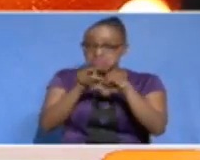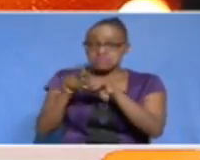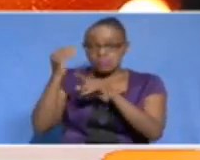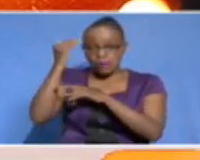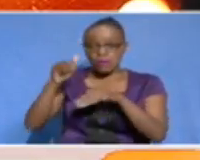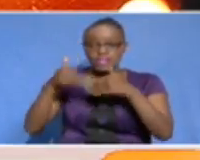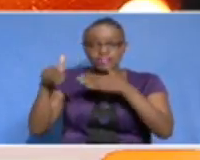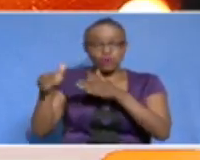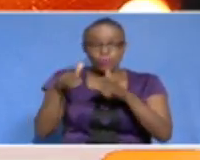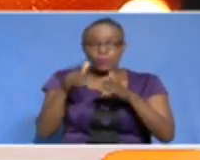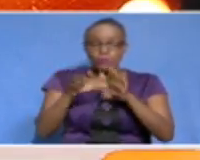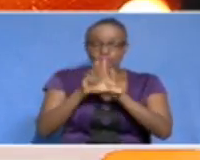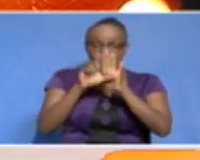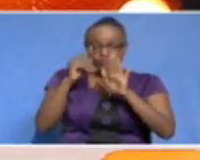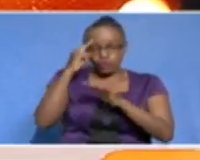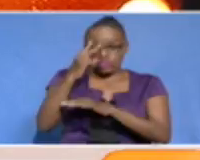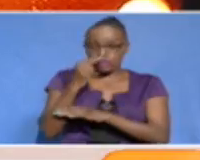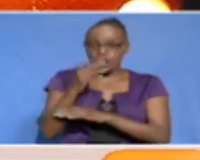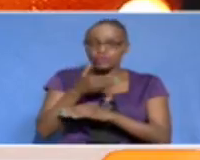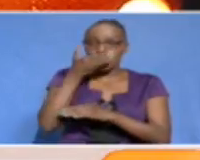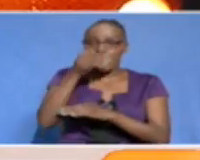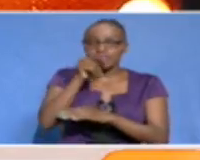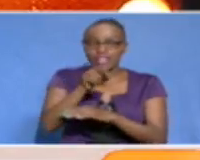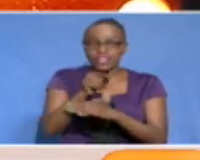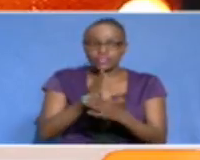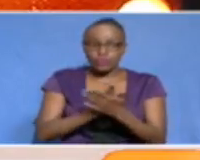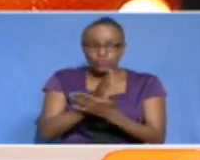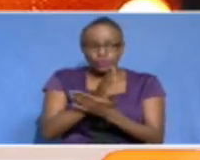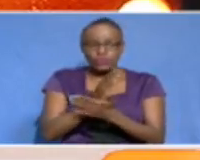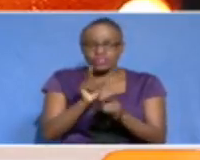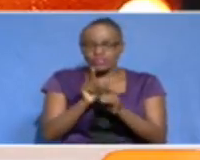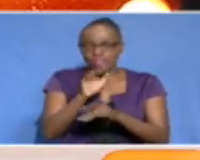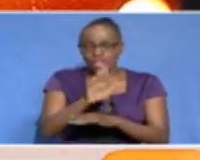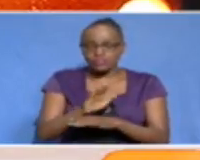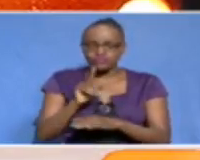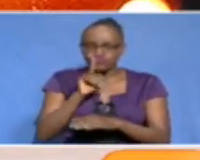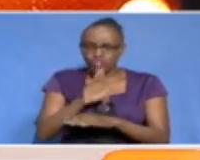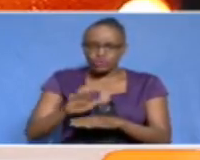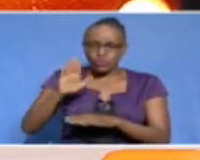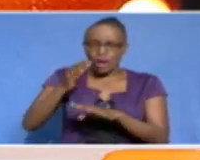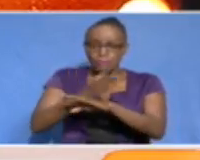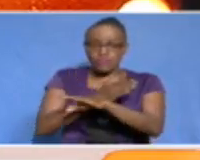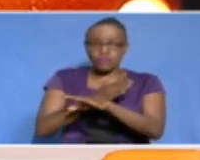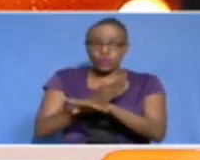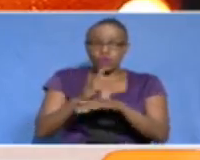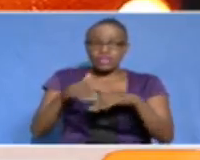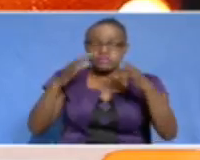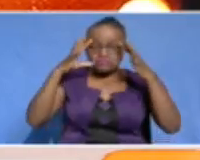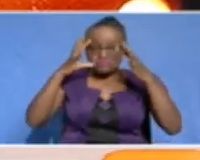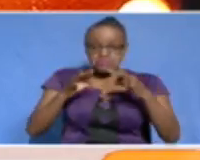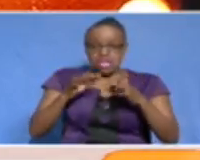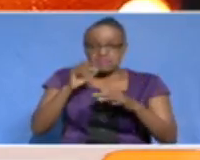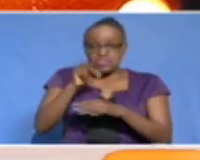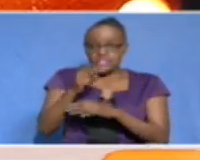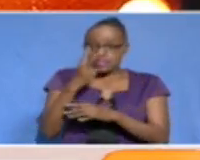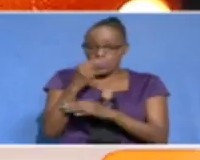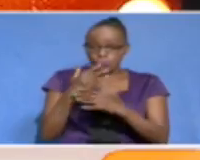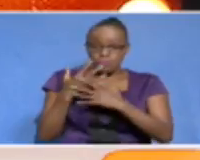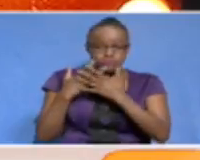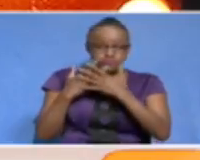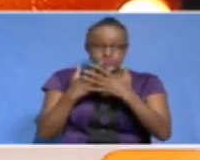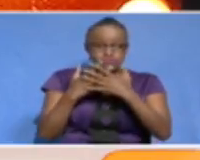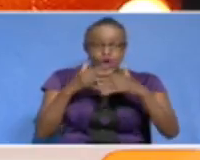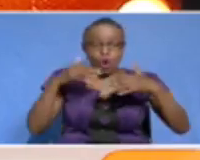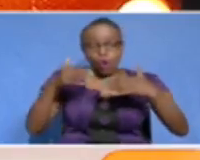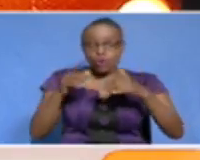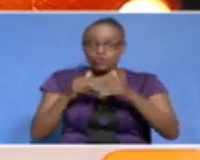imewapa nafasi mawakili washukiwa kujibu madai hayo kwa njia ya hati ya kiapo kabla ya kutoa uamuzi wa iwapo washukiwa hao watazuiliwa korokoroni